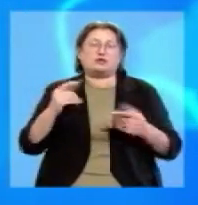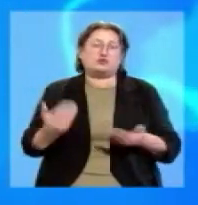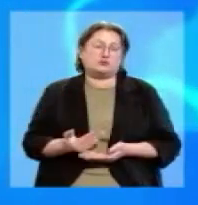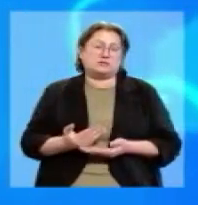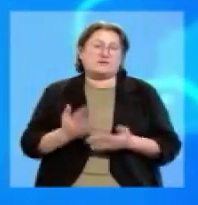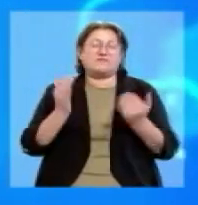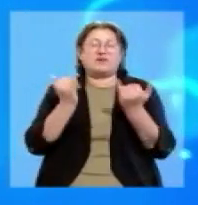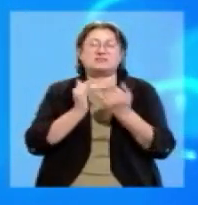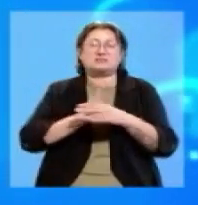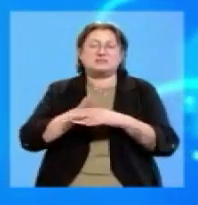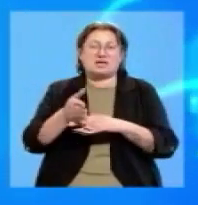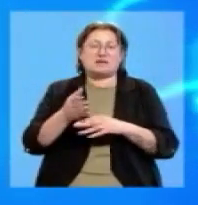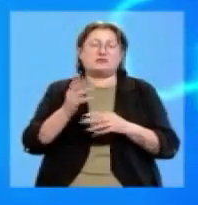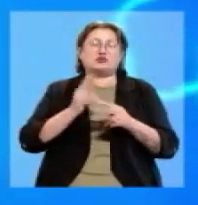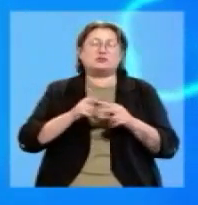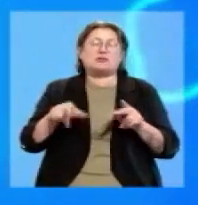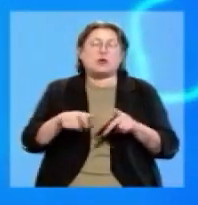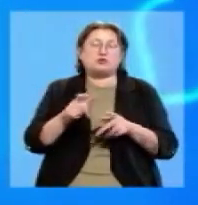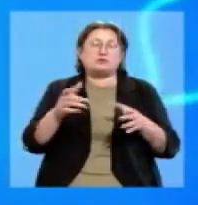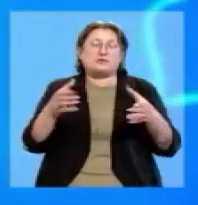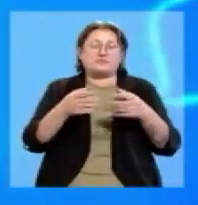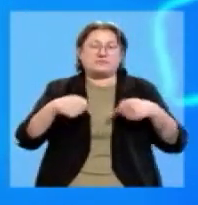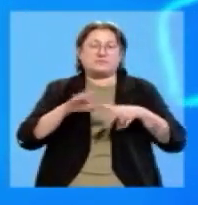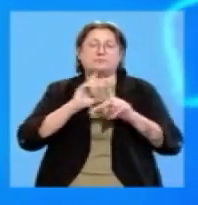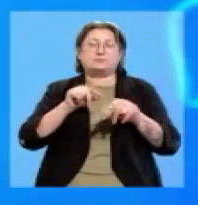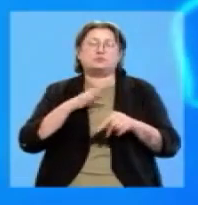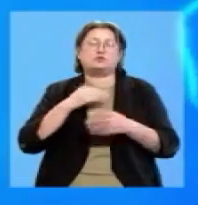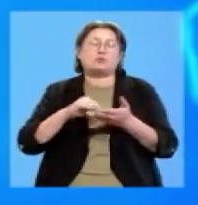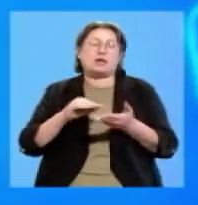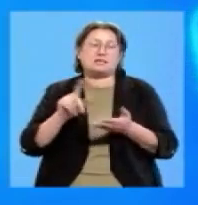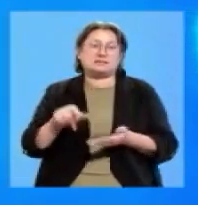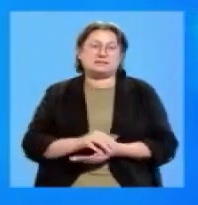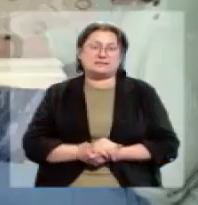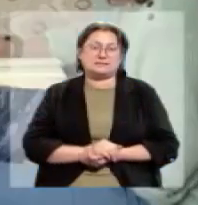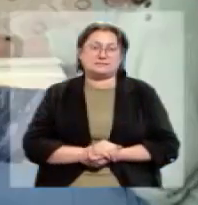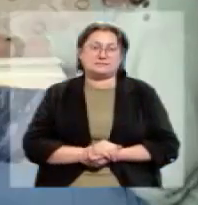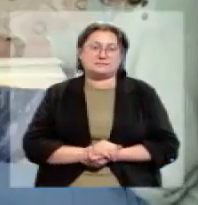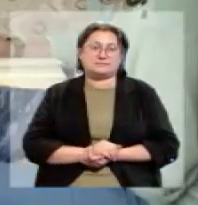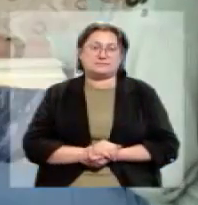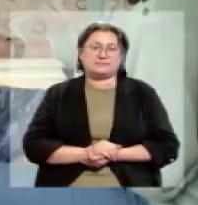В гостях у династии железнодорожников побывали наши корреспонденты.